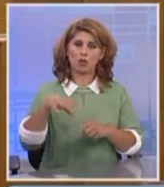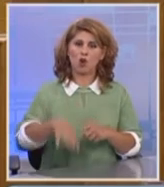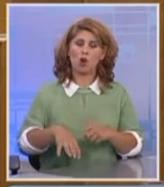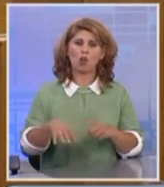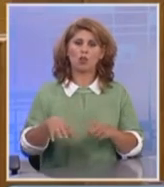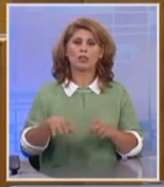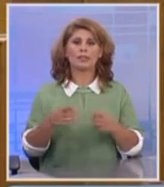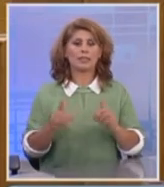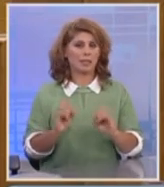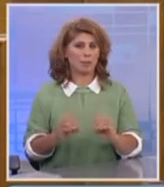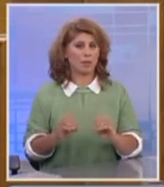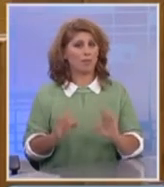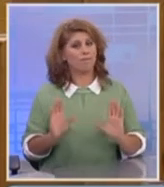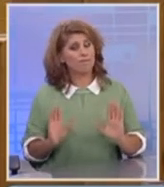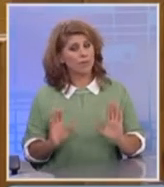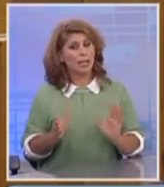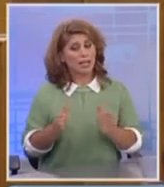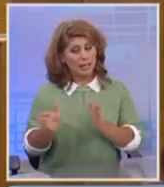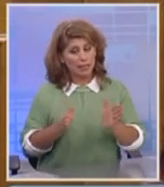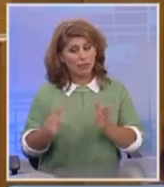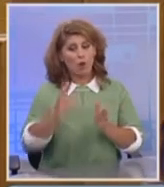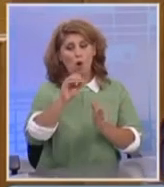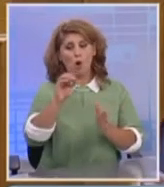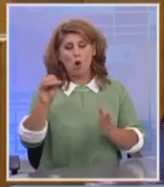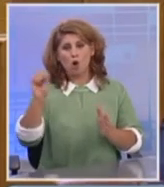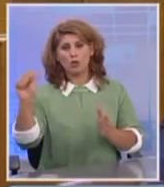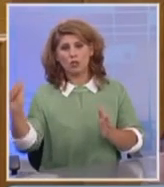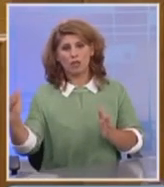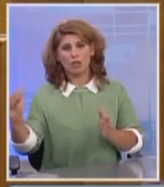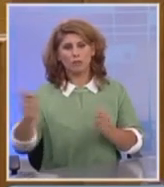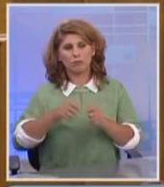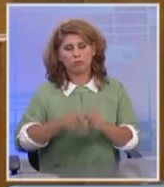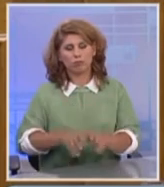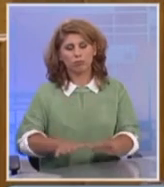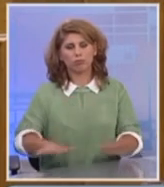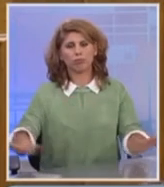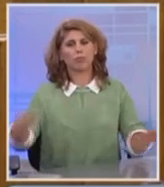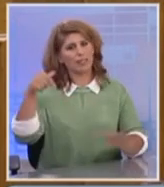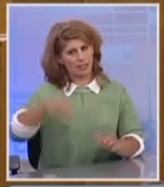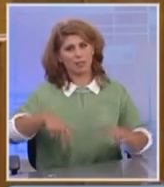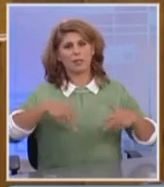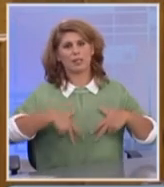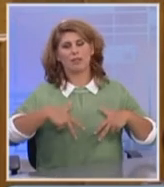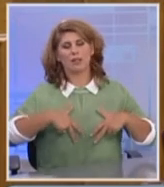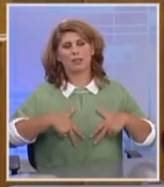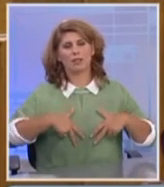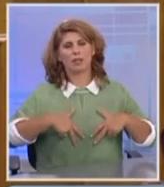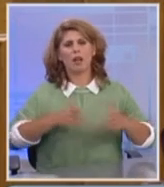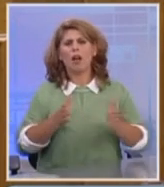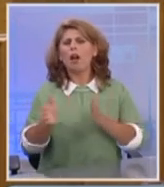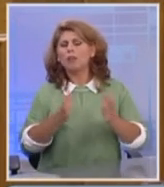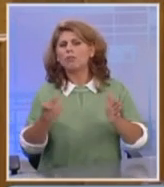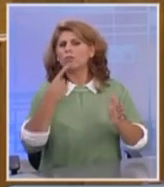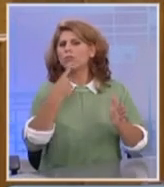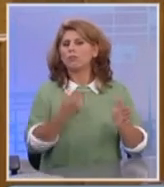εκπαίδευσης. Άλλωστε, τις κατευθύνσεις του ΟΣΑ πλασάρει και η σημερινή κυβέρνηση. Κατευθύνσεις που